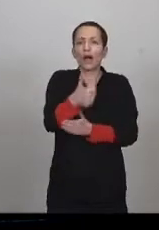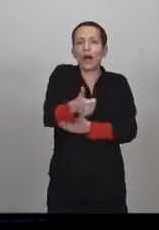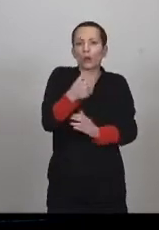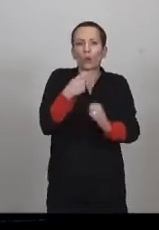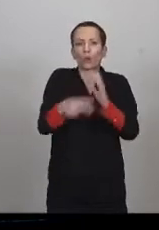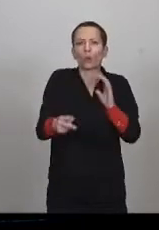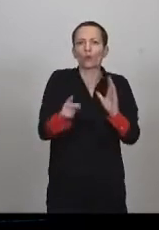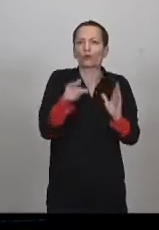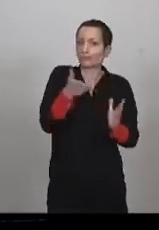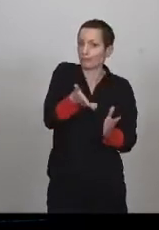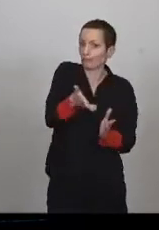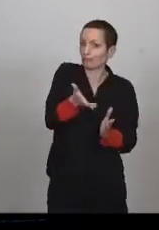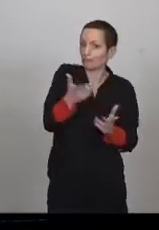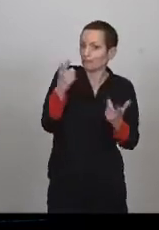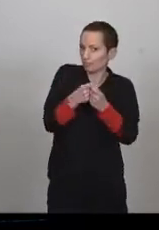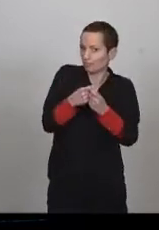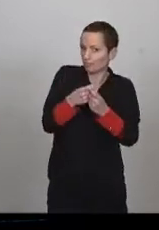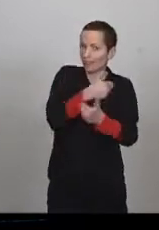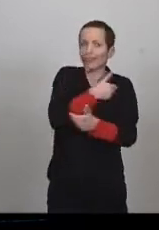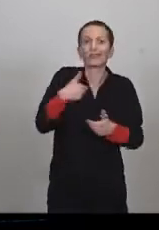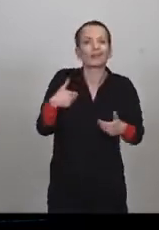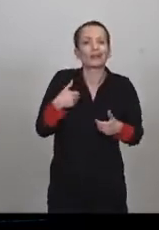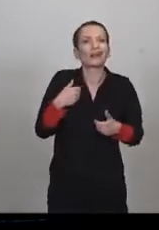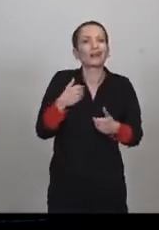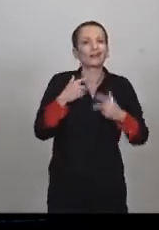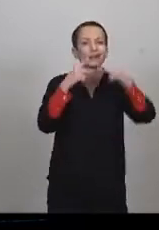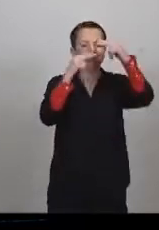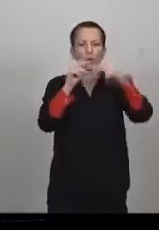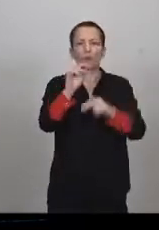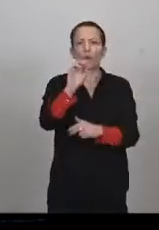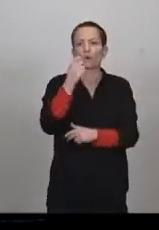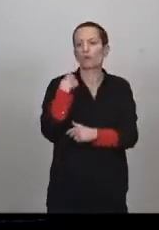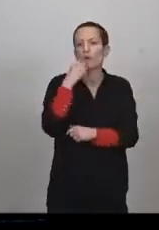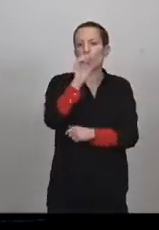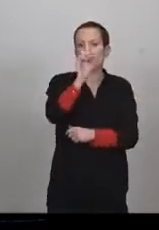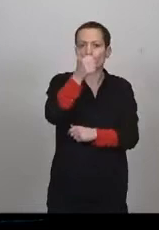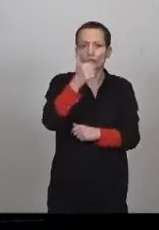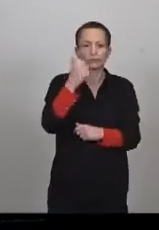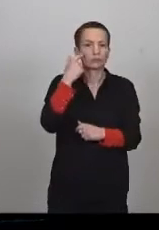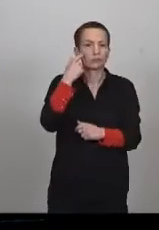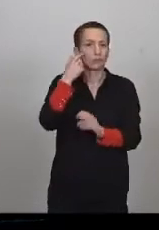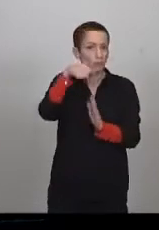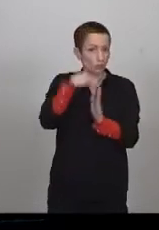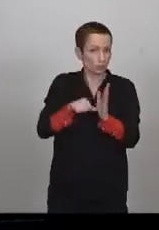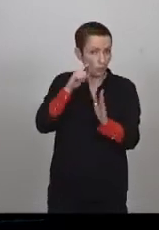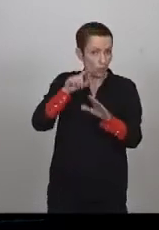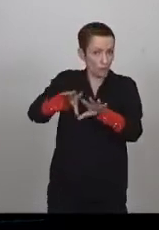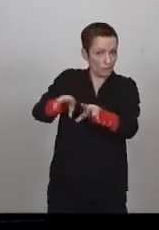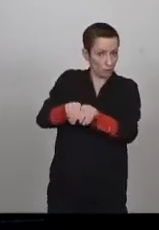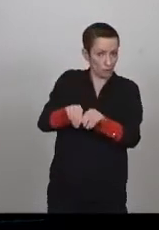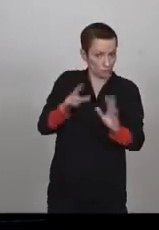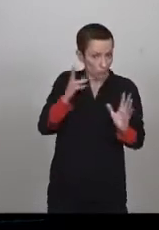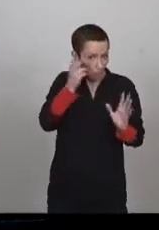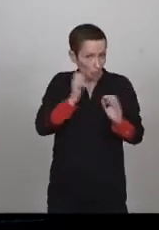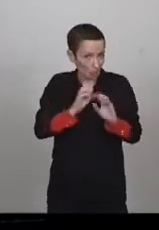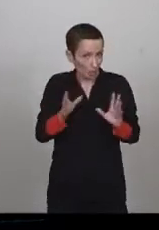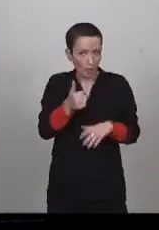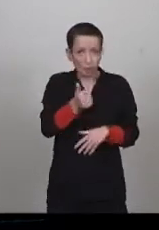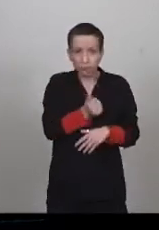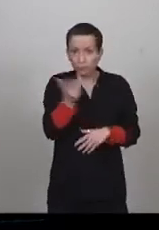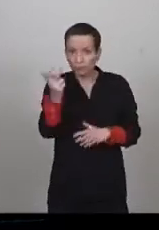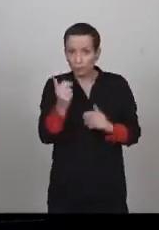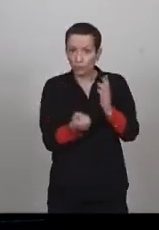ça qui correspond à la dernière tranche, la 11e, mensuelle par foyer, si nous avons bien compris, une ou plusieurs nouvelles tranches seront